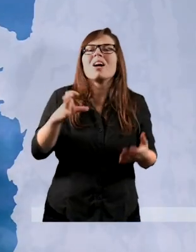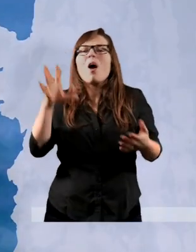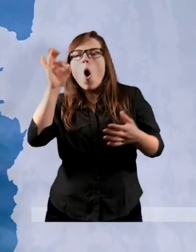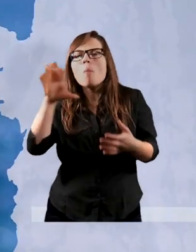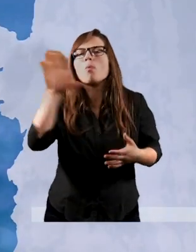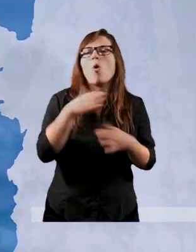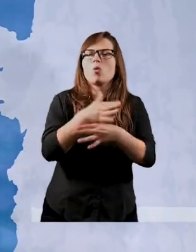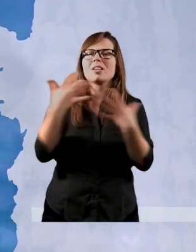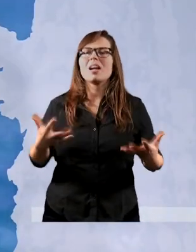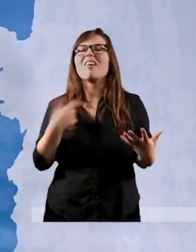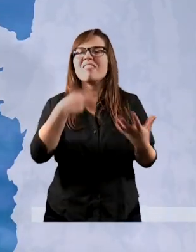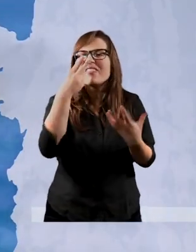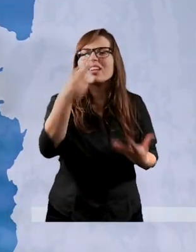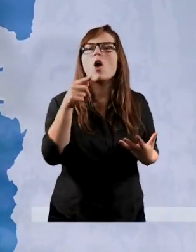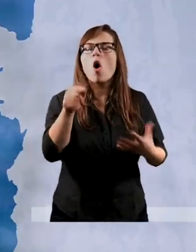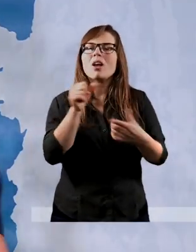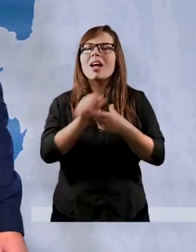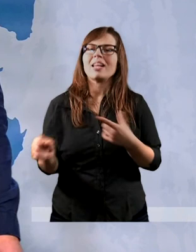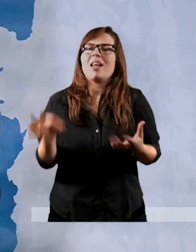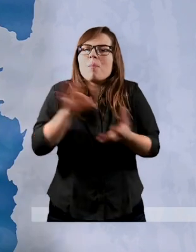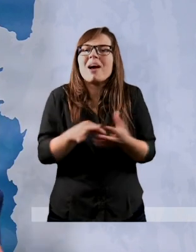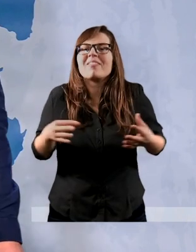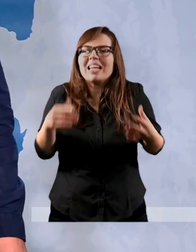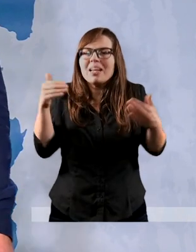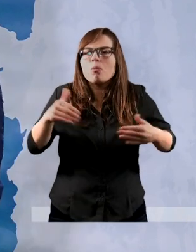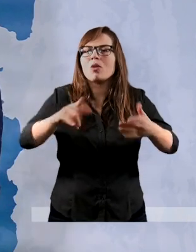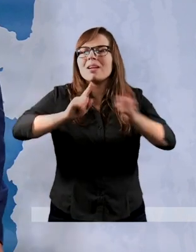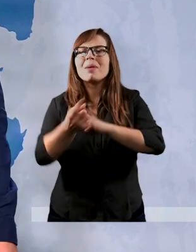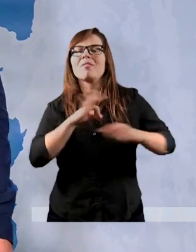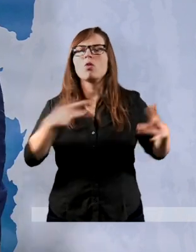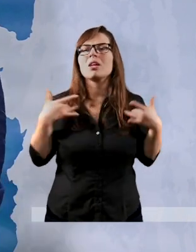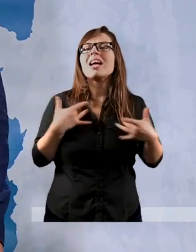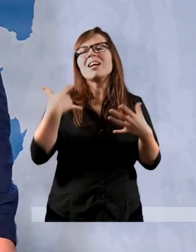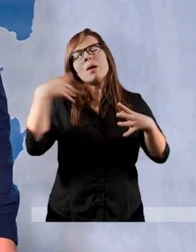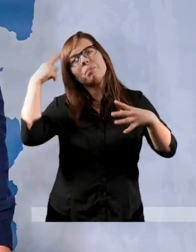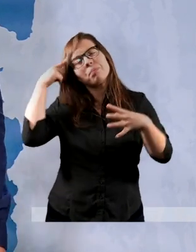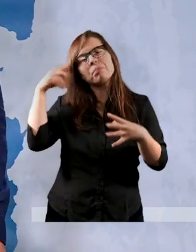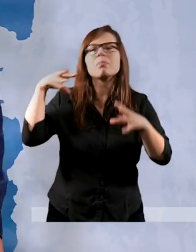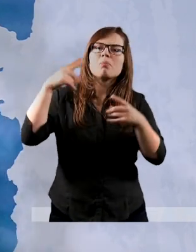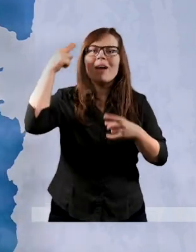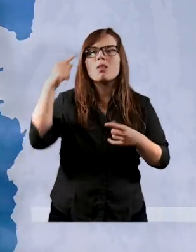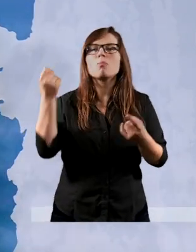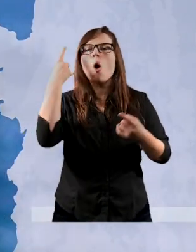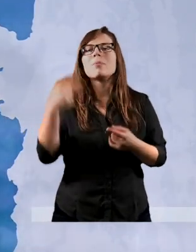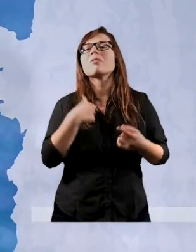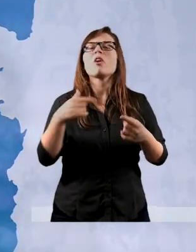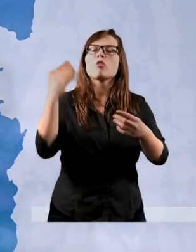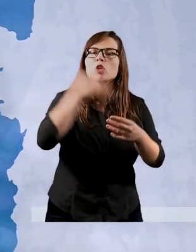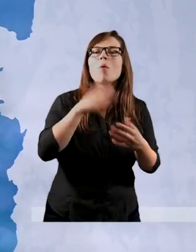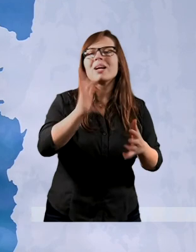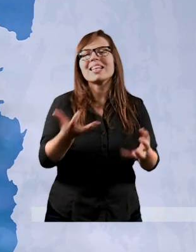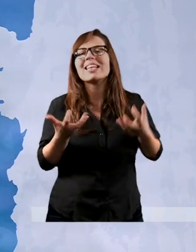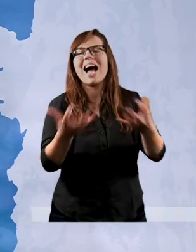Bożym, bo widzieliśmy, że ono jest w stanie zmieniać życie. I wpadliśmy na pomysł, że będziemy jeździć po szkołach i